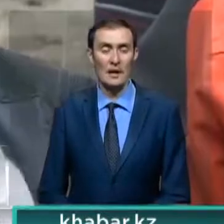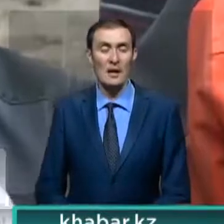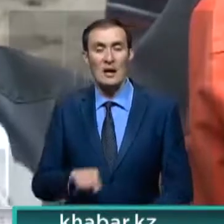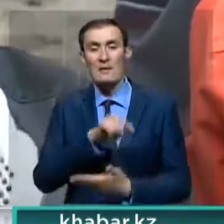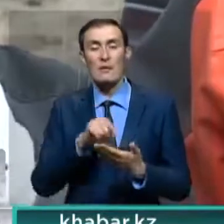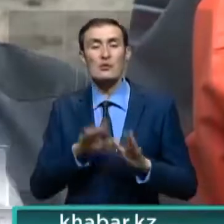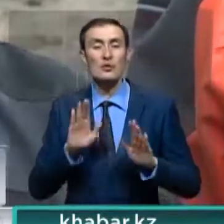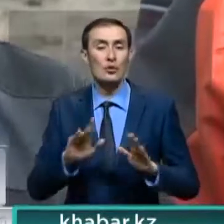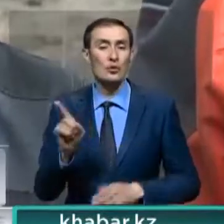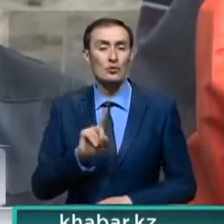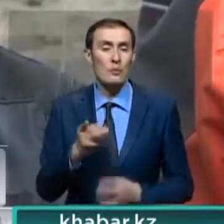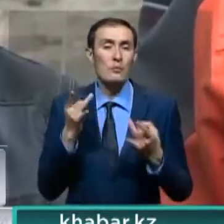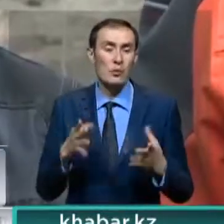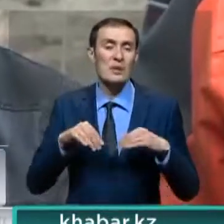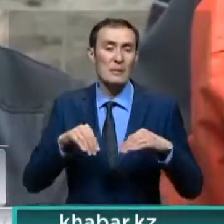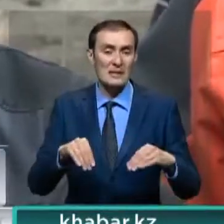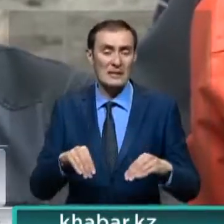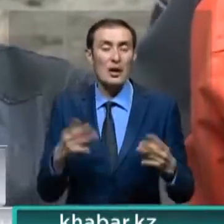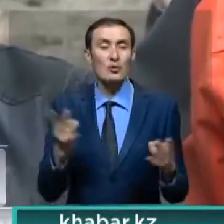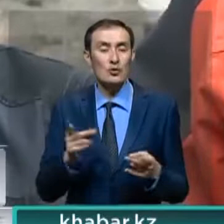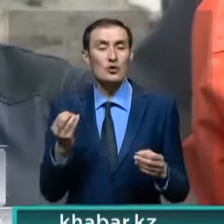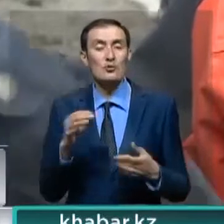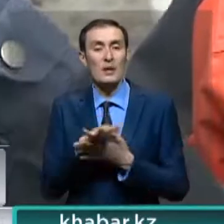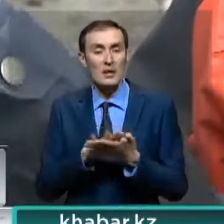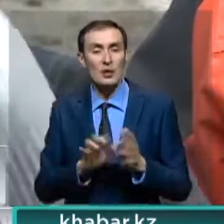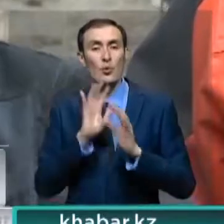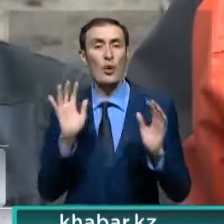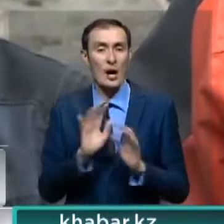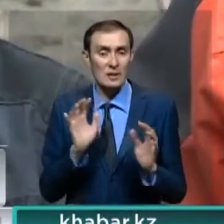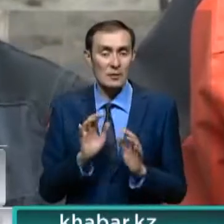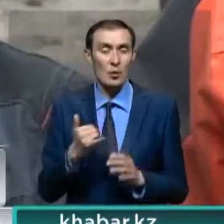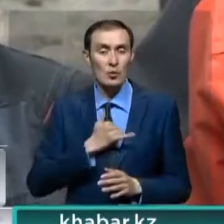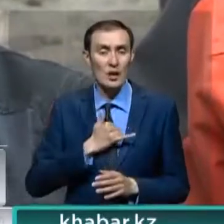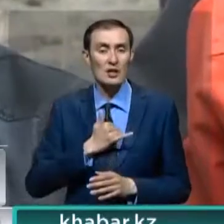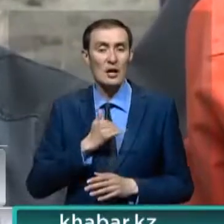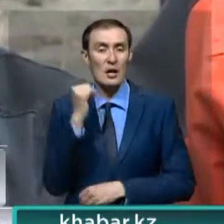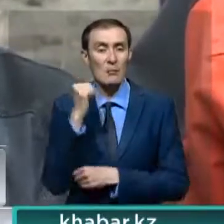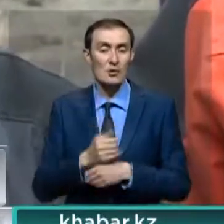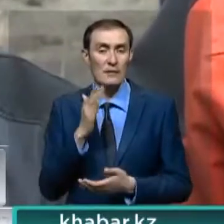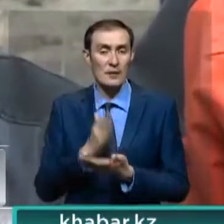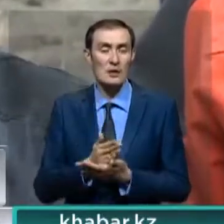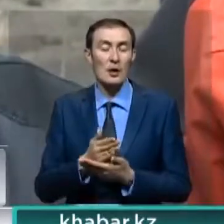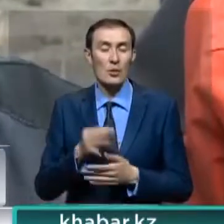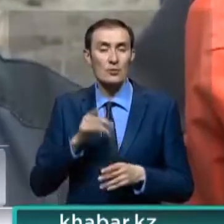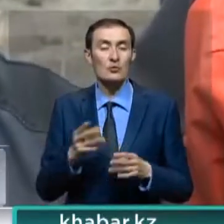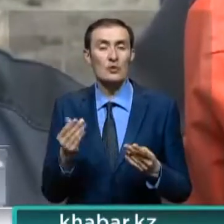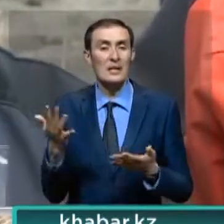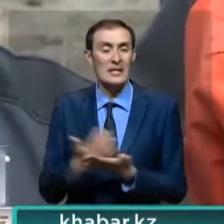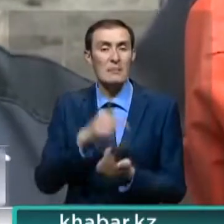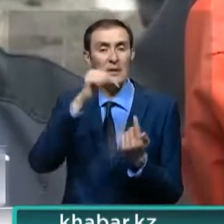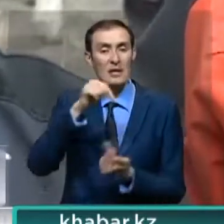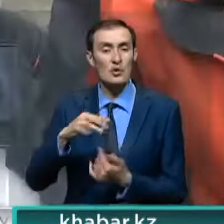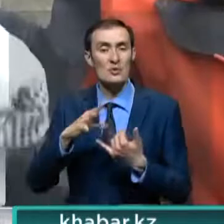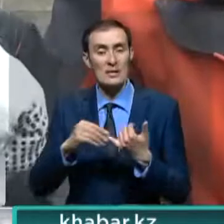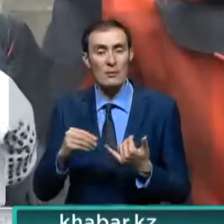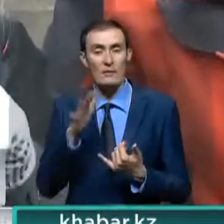Вопрос не только в том, чтобы просто высадить деревья, но и в том, чтобы потом за ними ухаживать. У наших сотрудников большая ответственность, потому что нужно найти подходящую